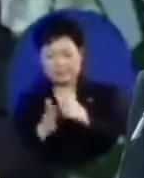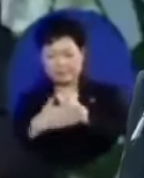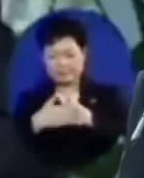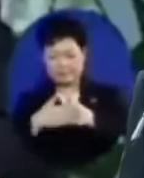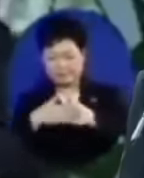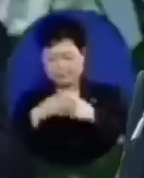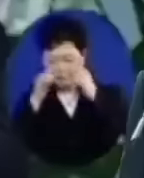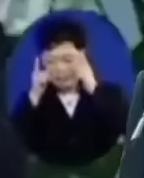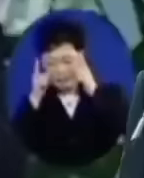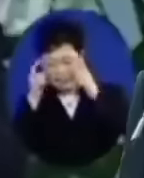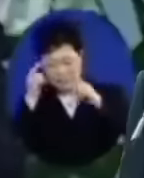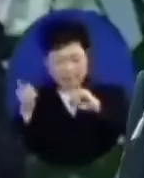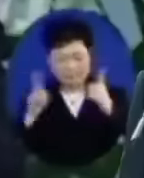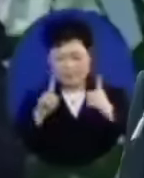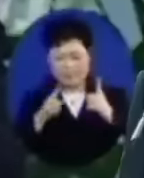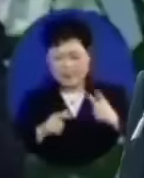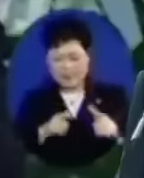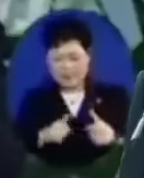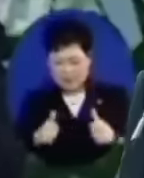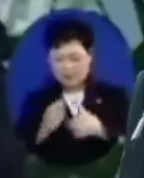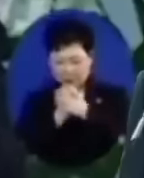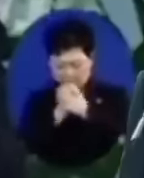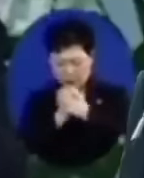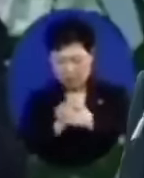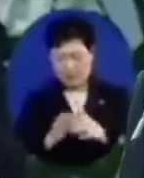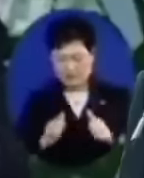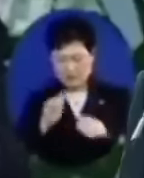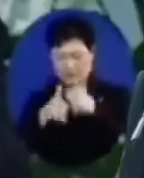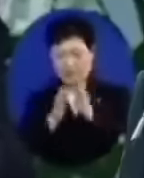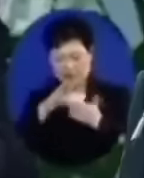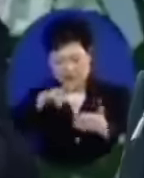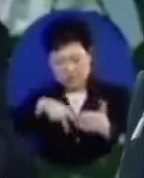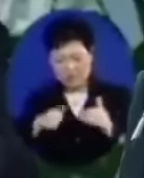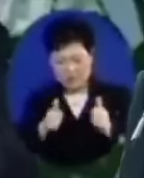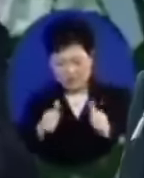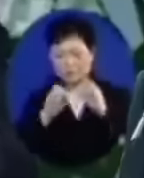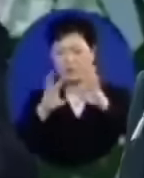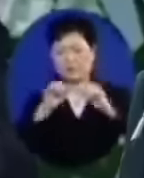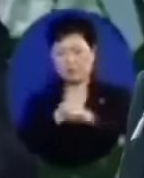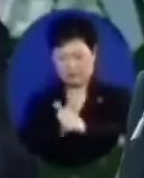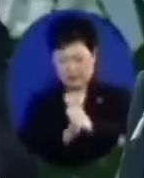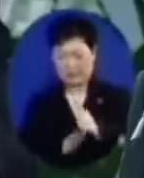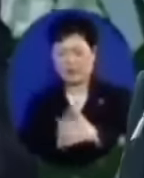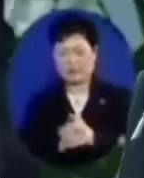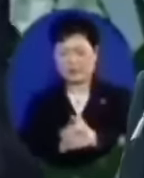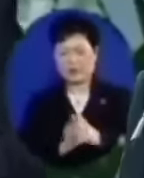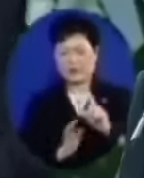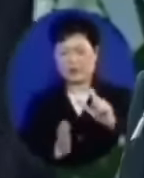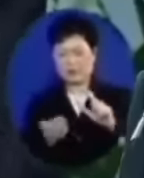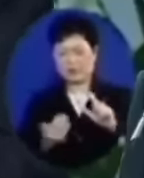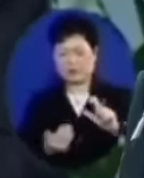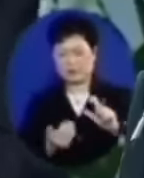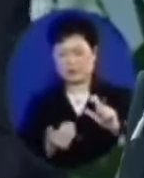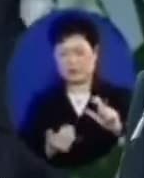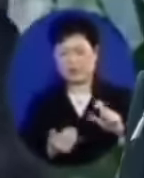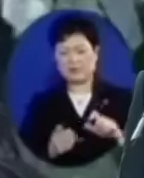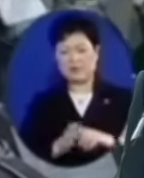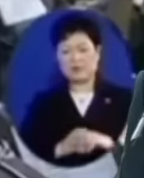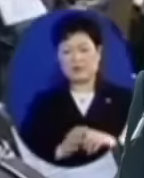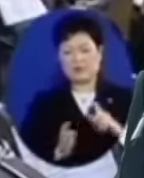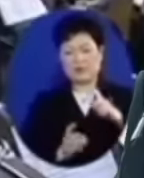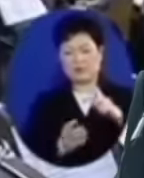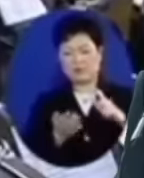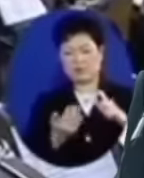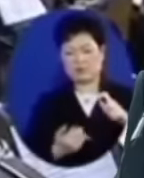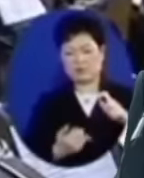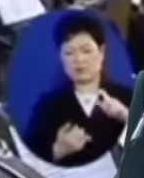깨우고 열심히 기도하고 열심히 성경 읽고 열심히 전도하여야 되는 것입니다. 고린도전서 15장 57절 58절에 우리 주